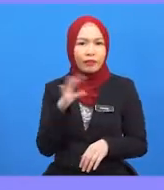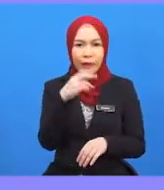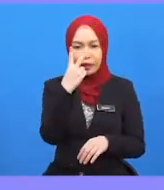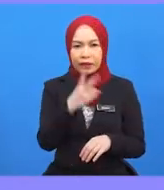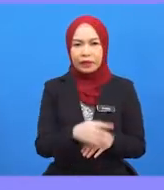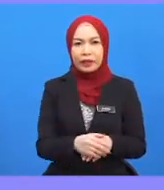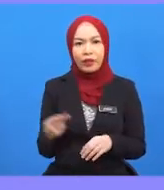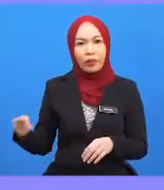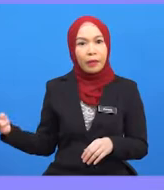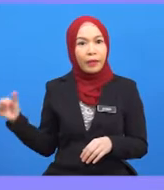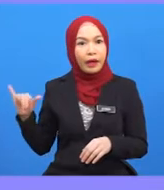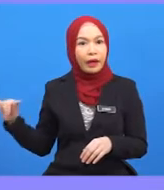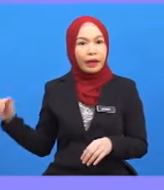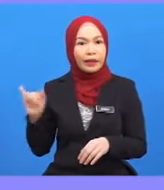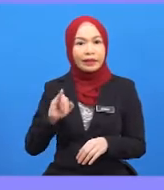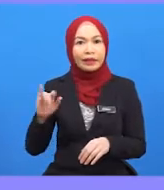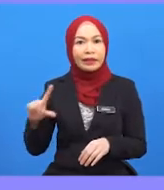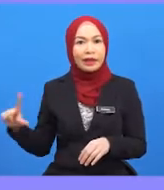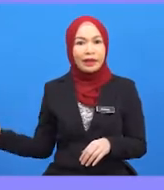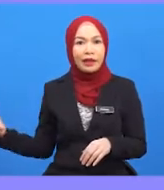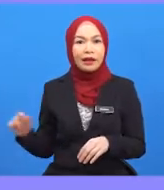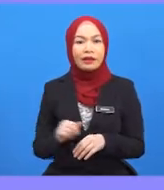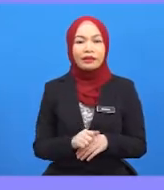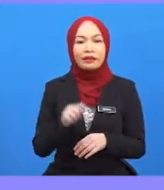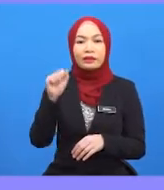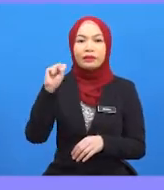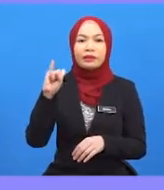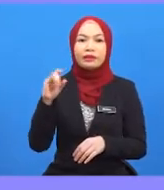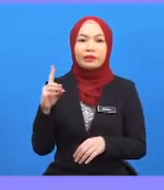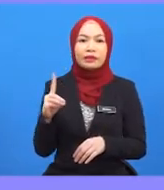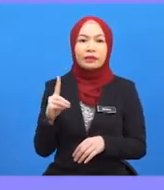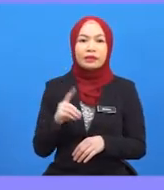bahan, iaitu kita menggunakan asid nitrit